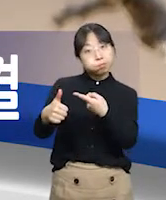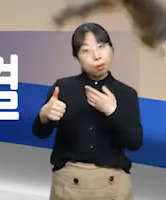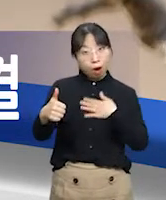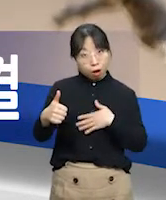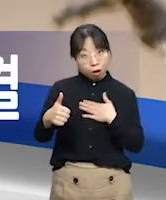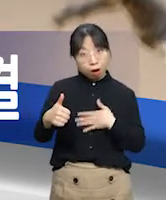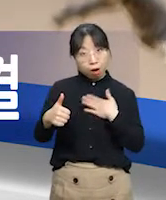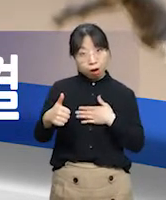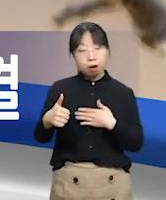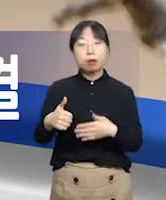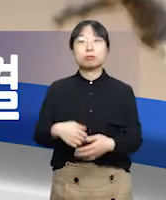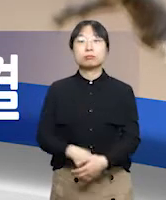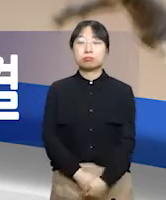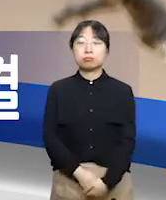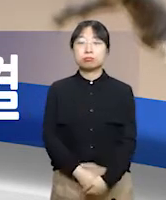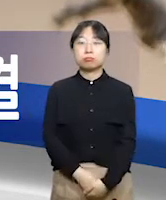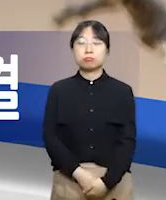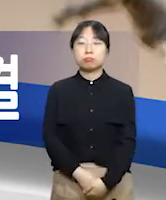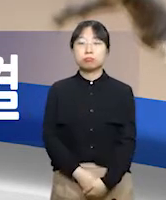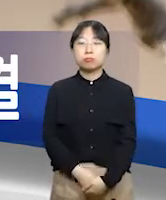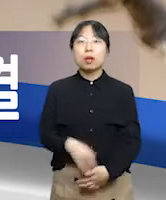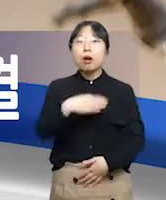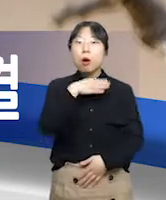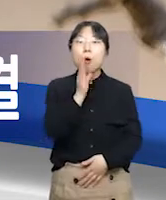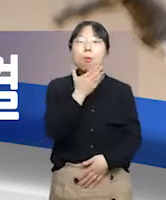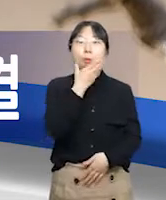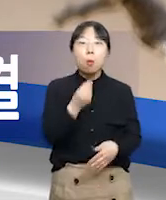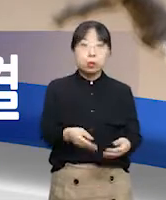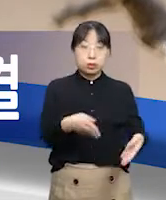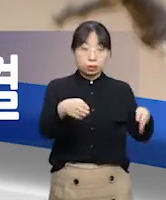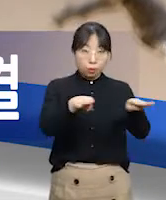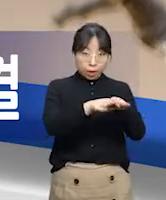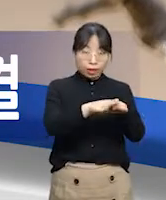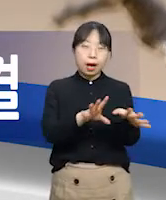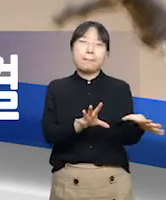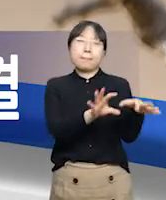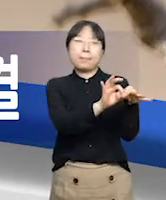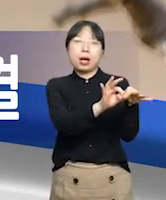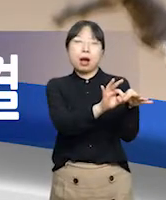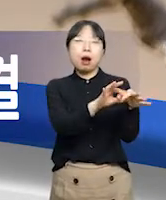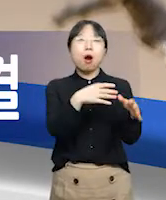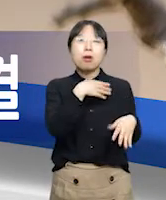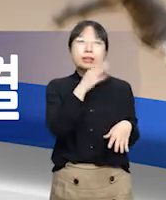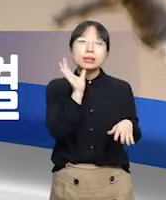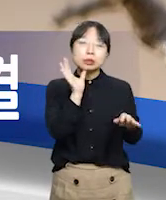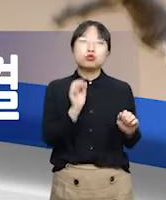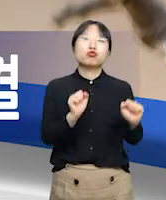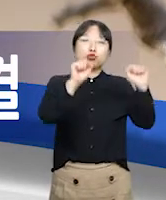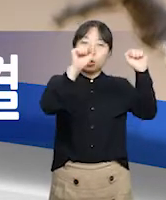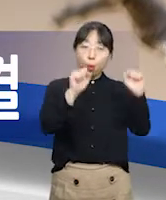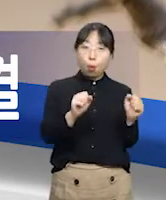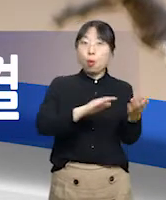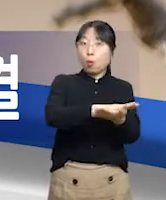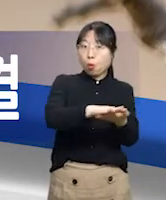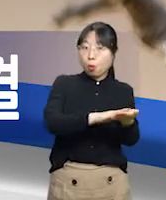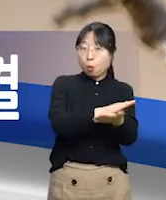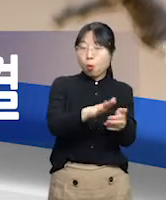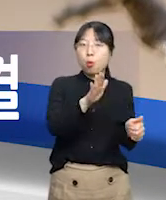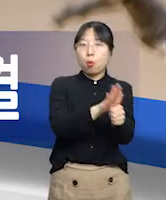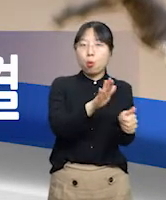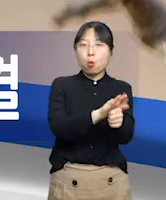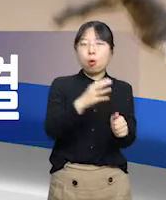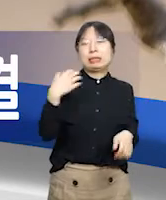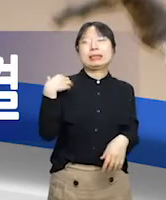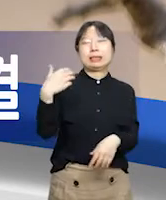매니저라는 직업을 알고 계신가요? 노인복지관 프로그램과 연계하여 어르신들이 재미있게 운동할 수 있도록 놀이형